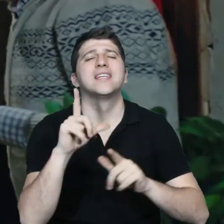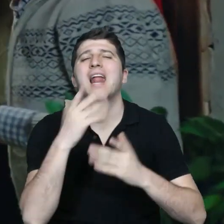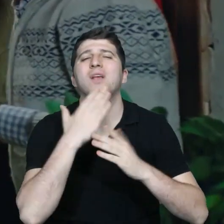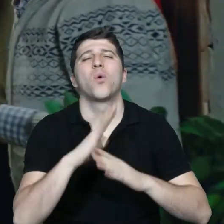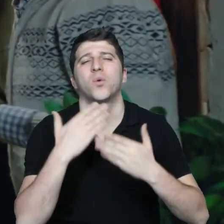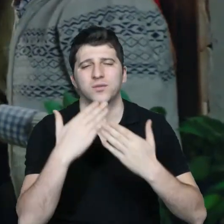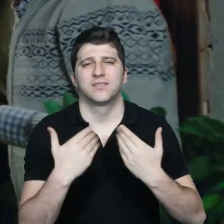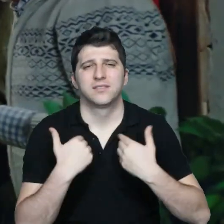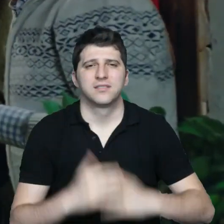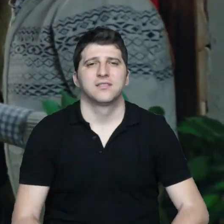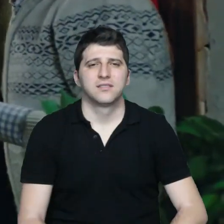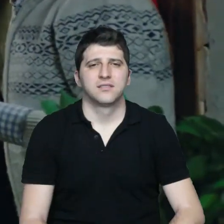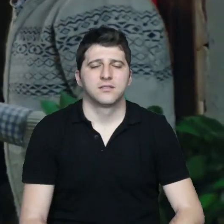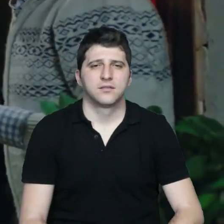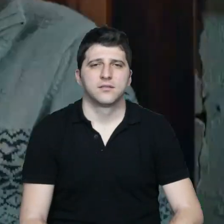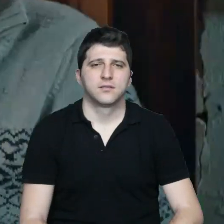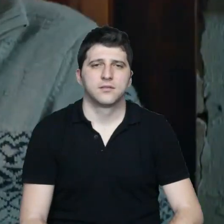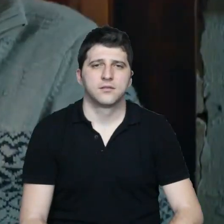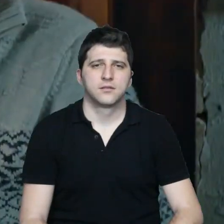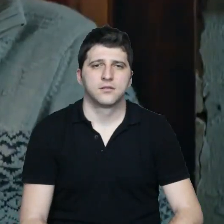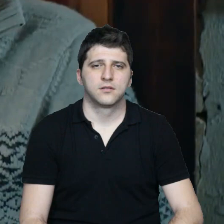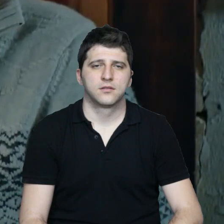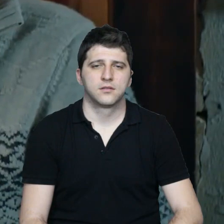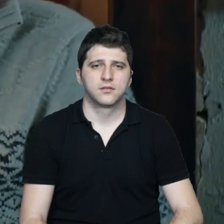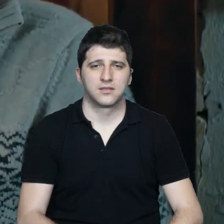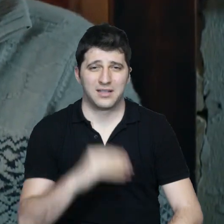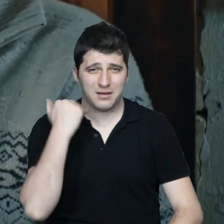yormayın diyerekten de öyle bir...